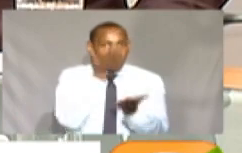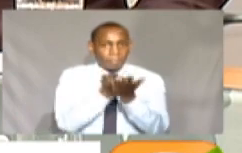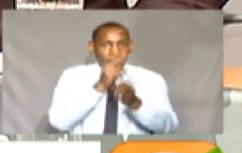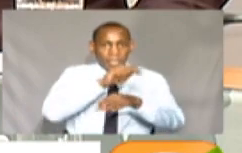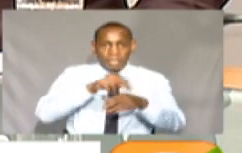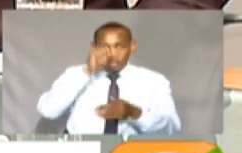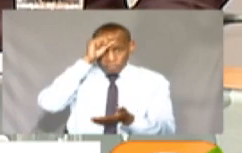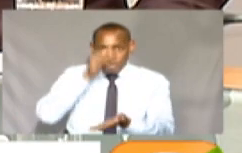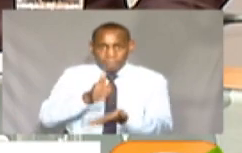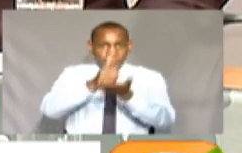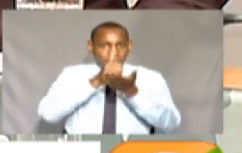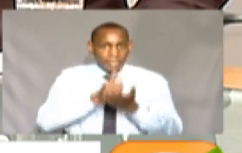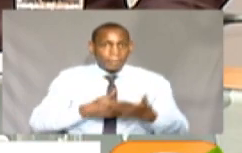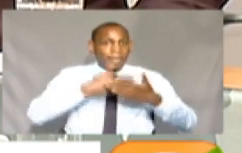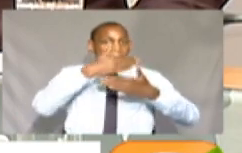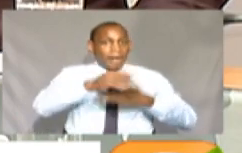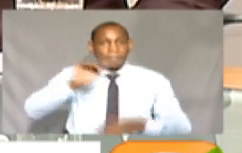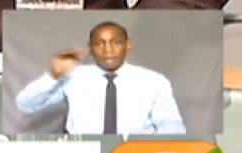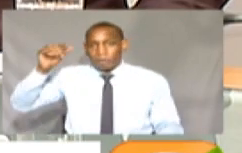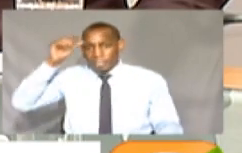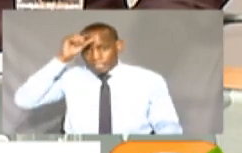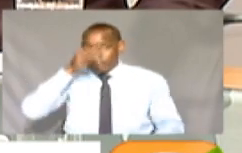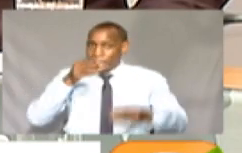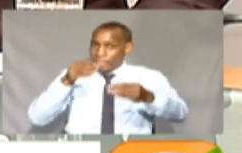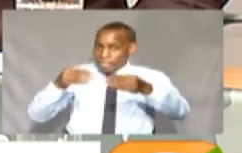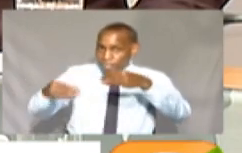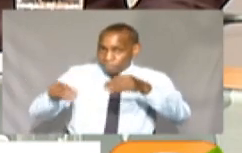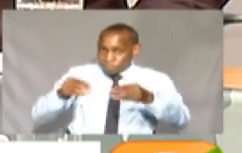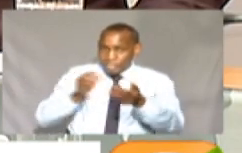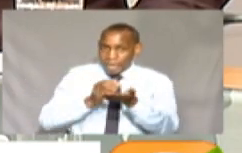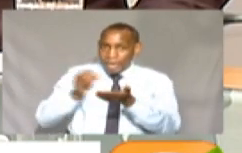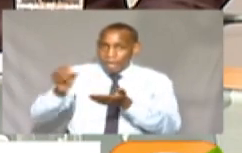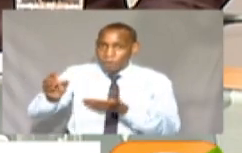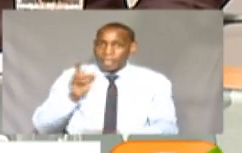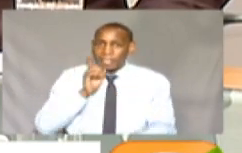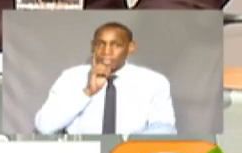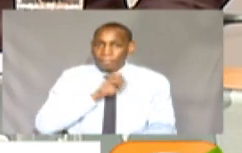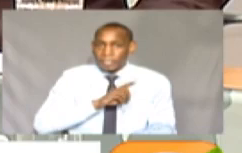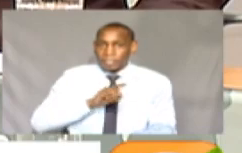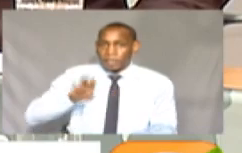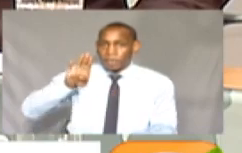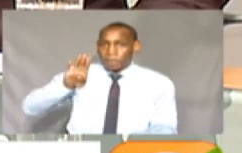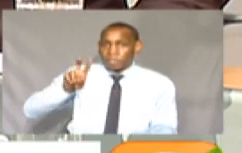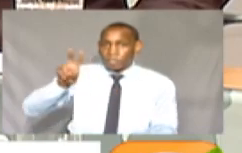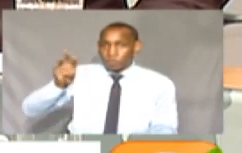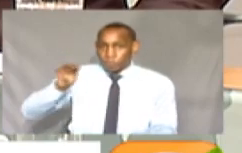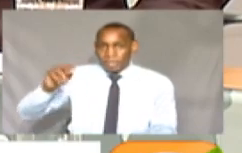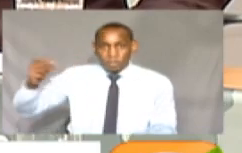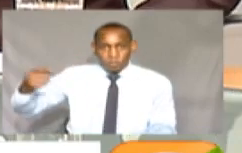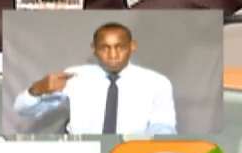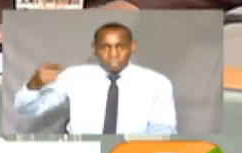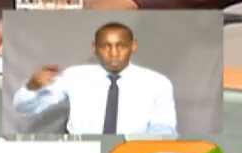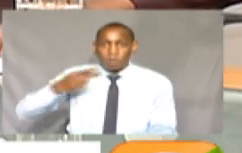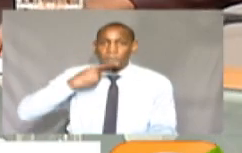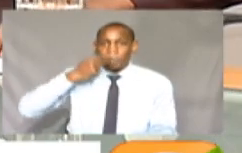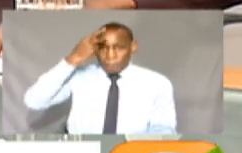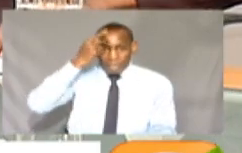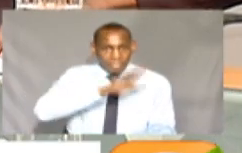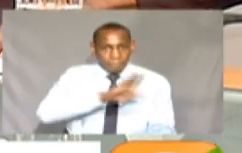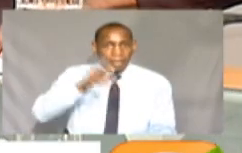kuingilia kati, kwani hata baada ya serikali ya kaunti ya Busia kutenga shilingi milioni 42 kama fidia kwa wazazi